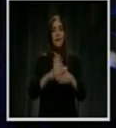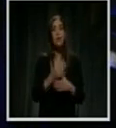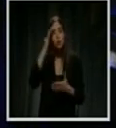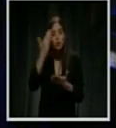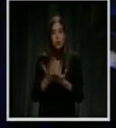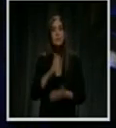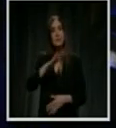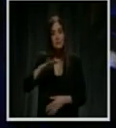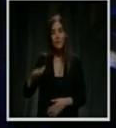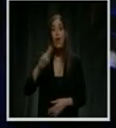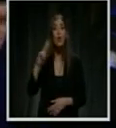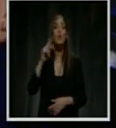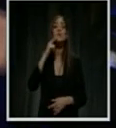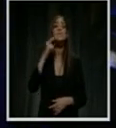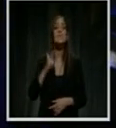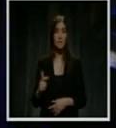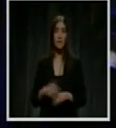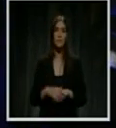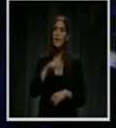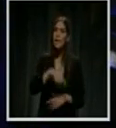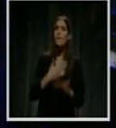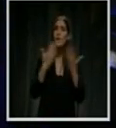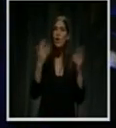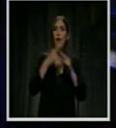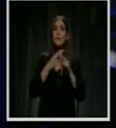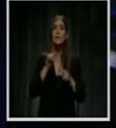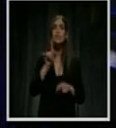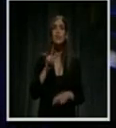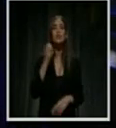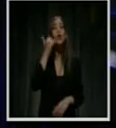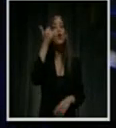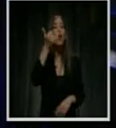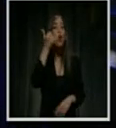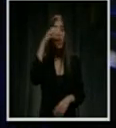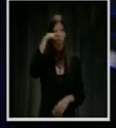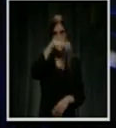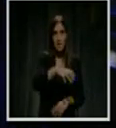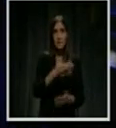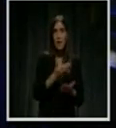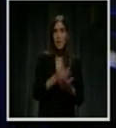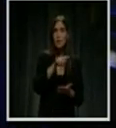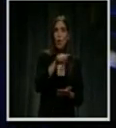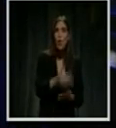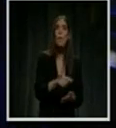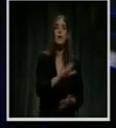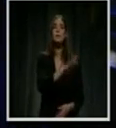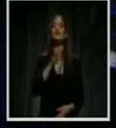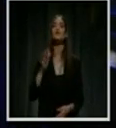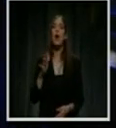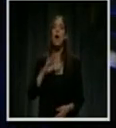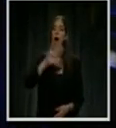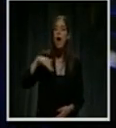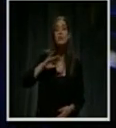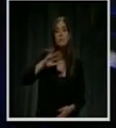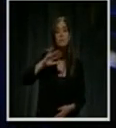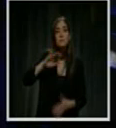ukoll ftaħna call center fejn jistgħu jsiru d-domandi kollha għaliex qed immexxu kollox b'mod trasparenti għaliex demnu ħafna fl-edukaturi tagħna u jiena